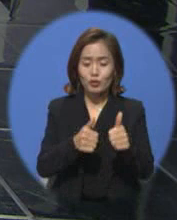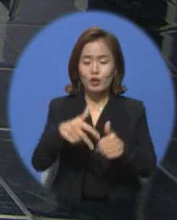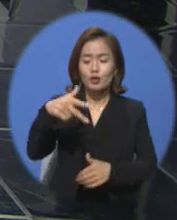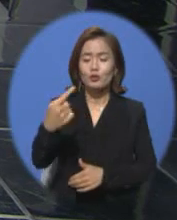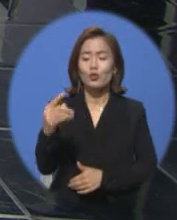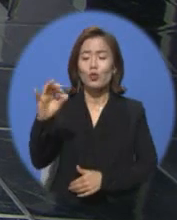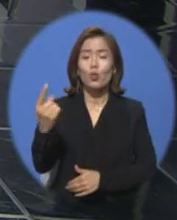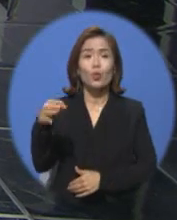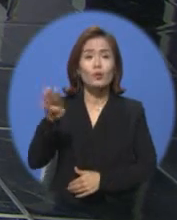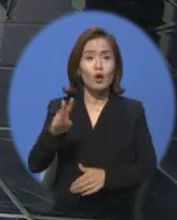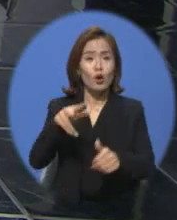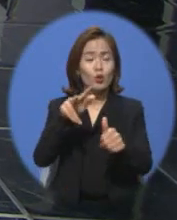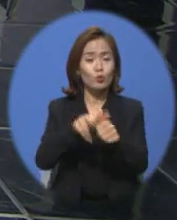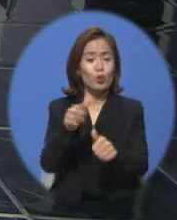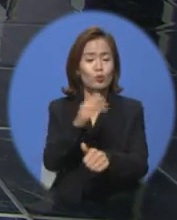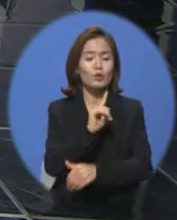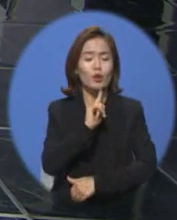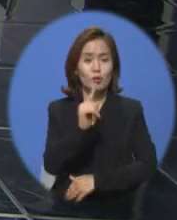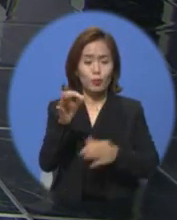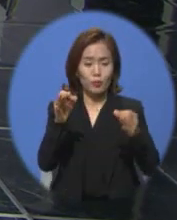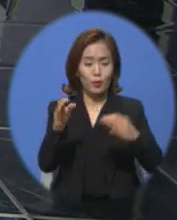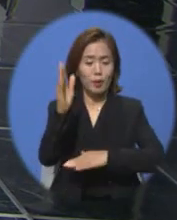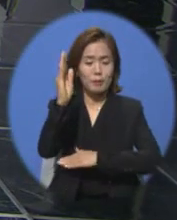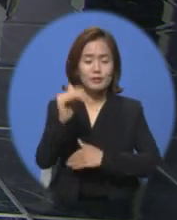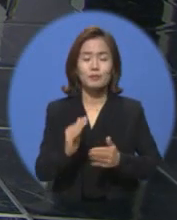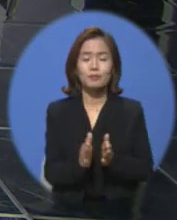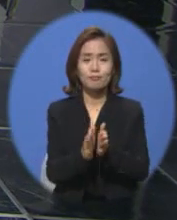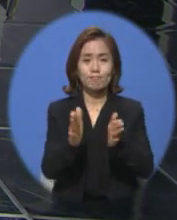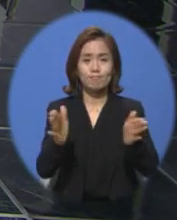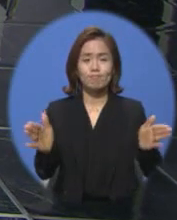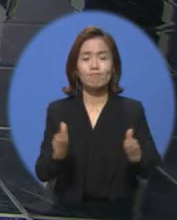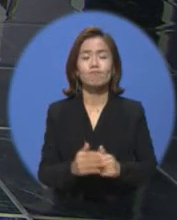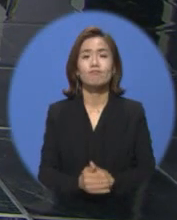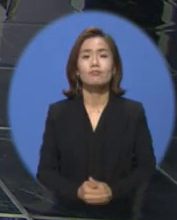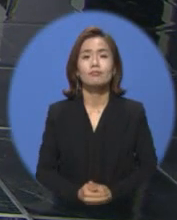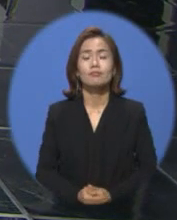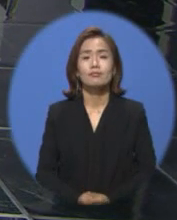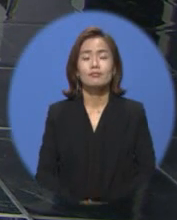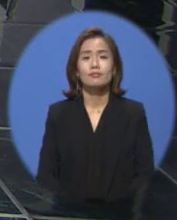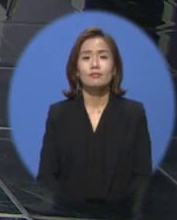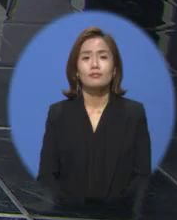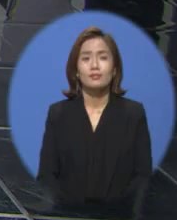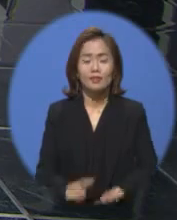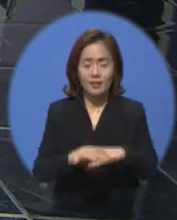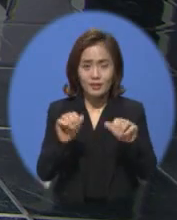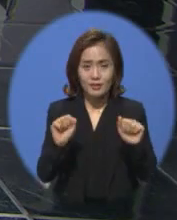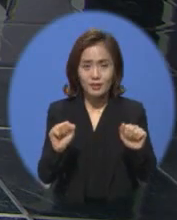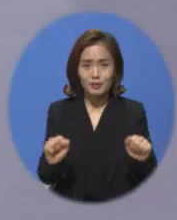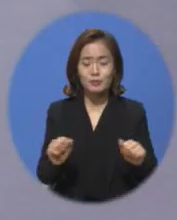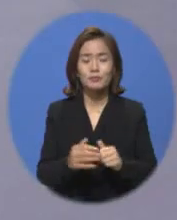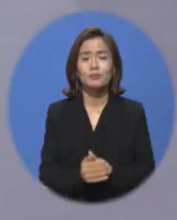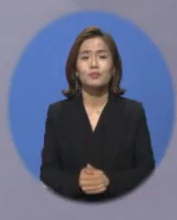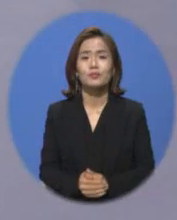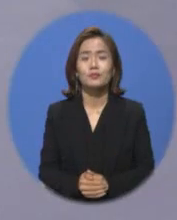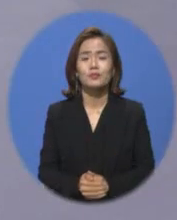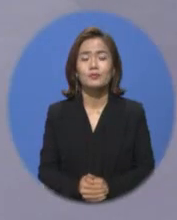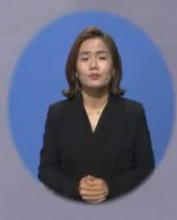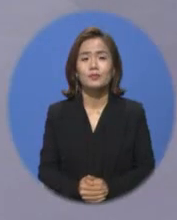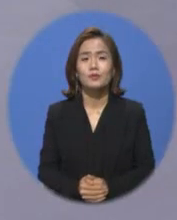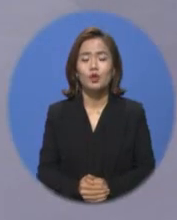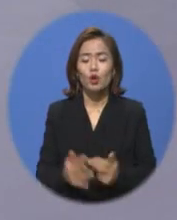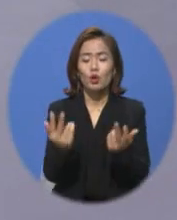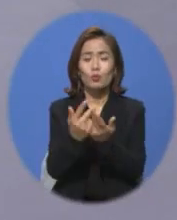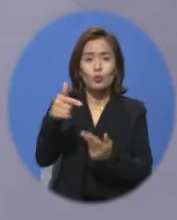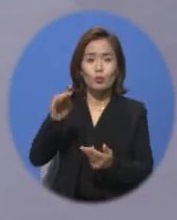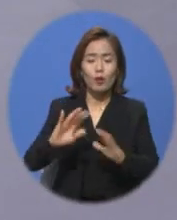따라조호섭후보자님 ,1분간의모두발언을시작해주십시오 . 예.안녕하세요?